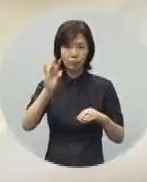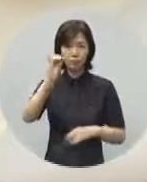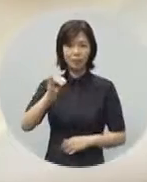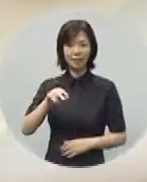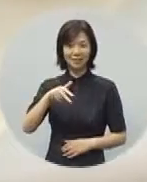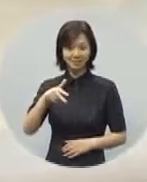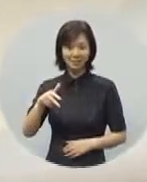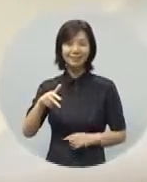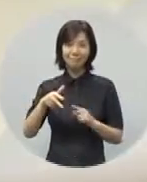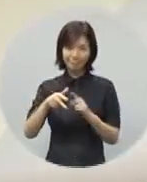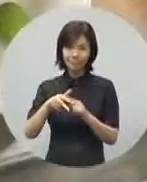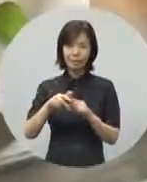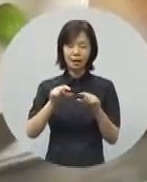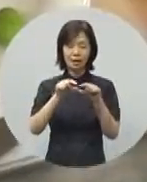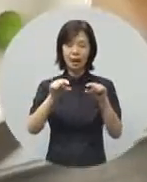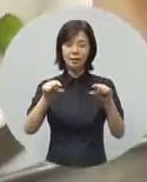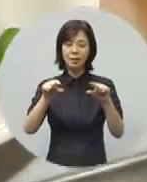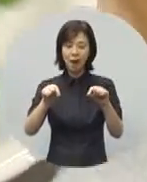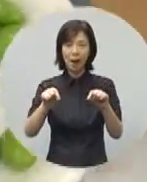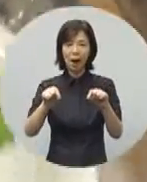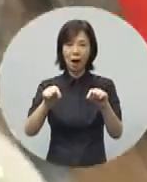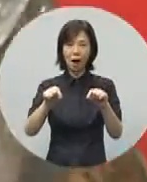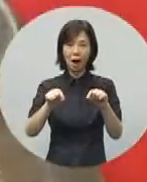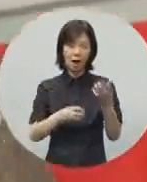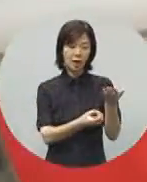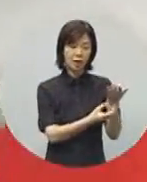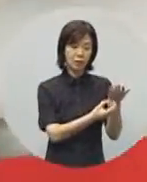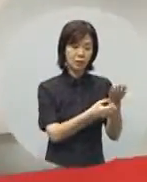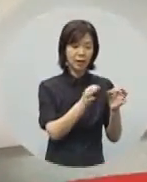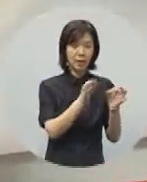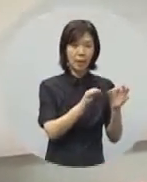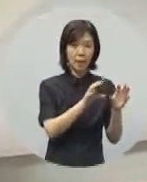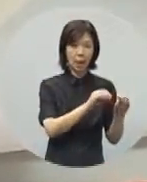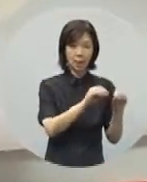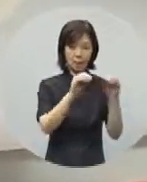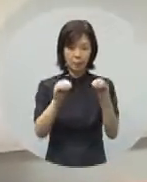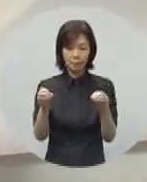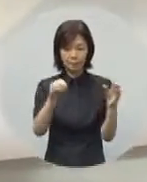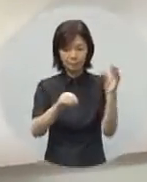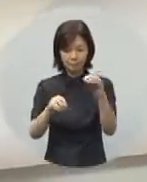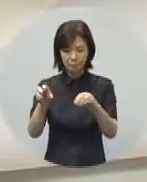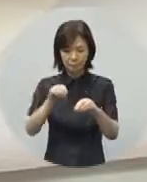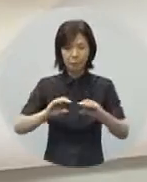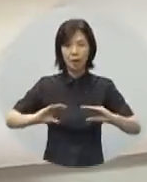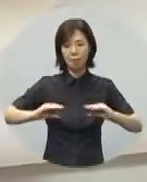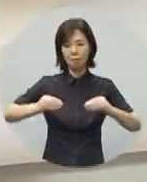カニカマ、塩茹でした枝豆をのせ巻いていきます。